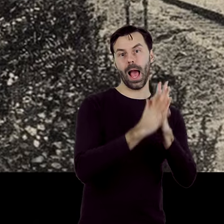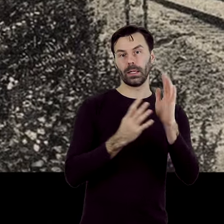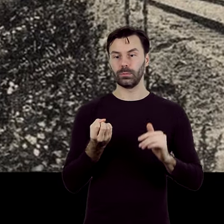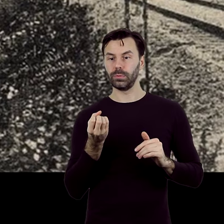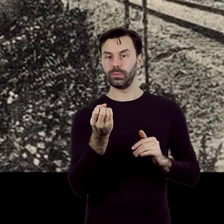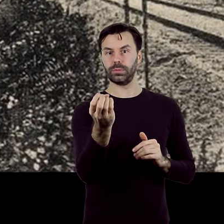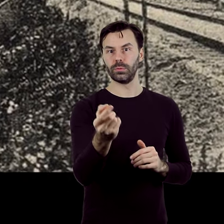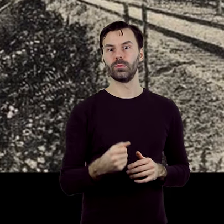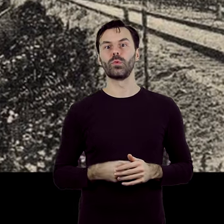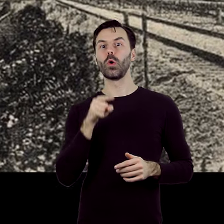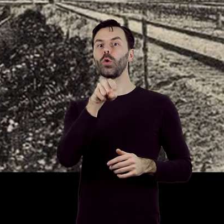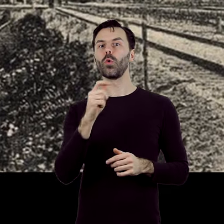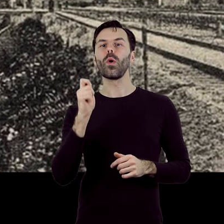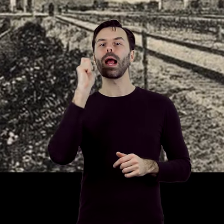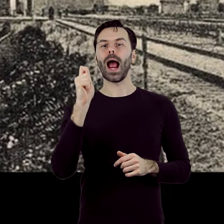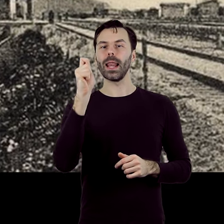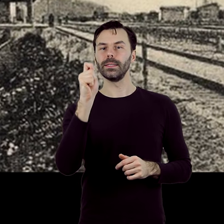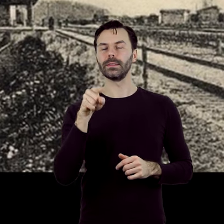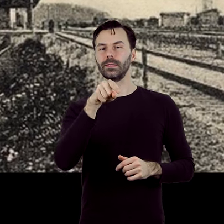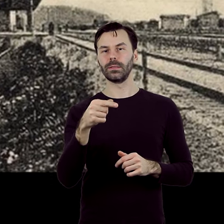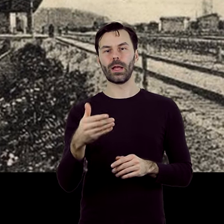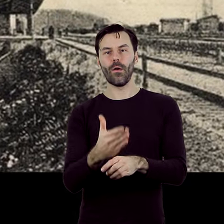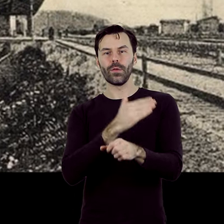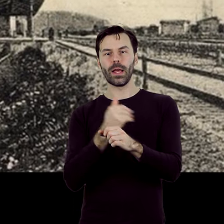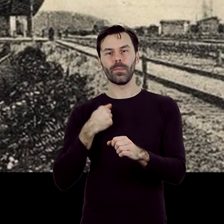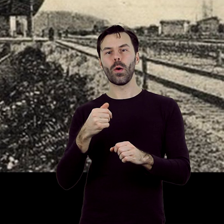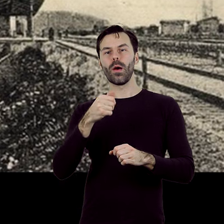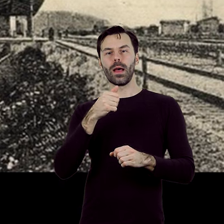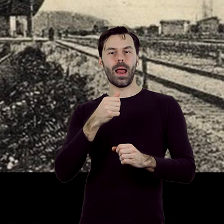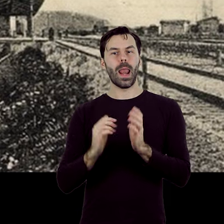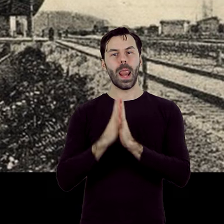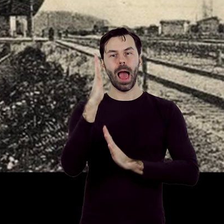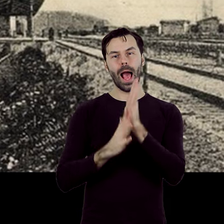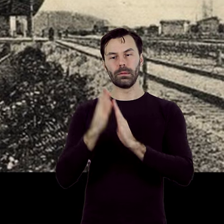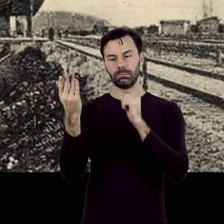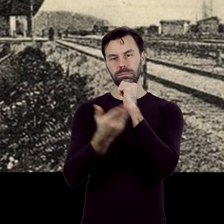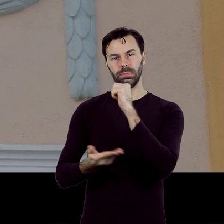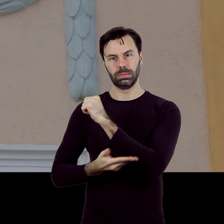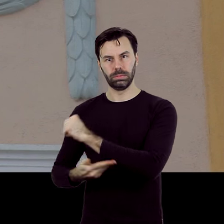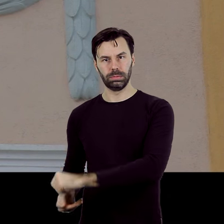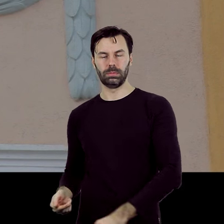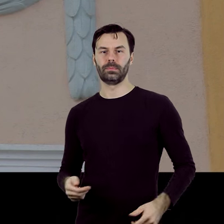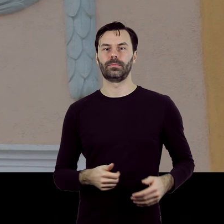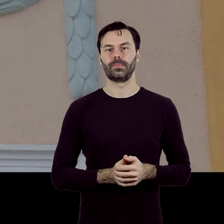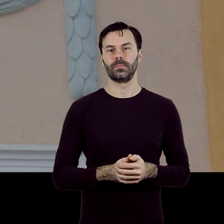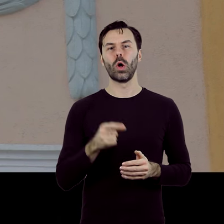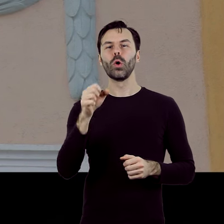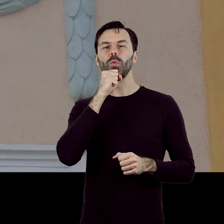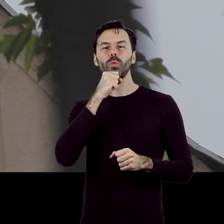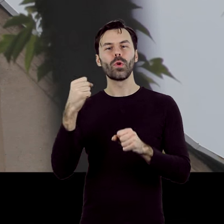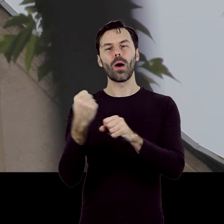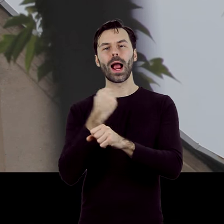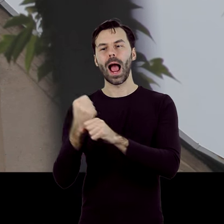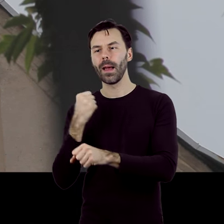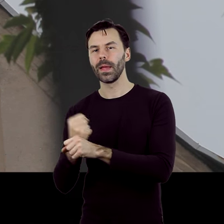Nowy dworzec kaliski powstał w miejscu wykarczowanego fragmentu lasu. Liczne kamienice oznaczone datami sprzed wybuchu